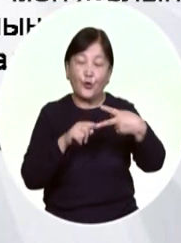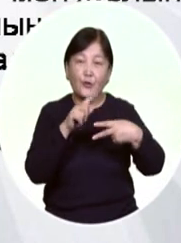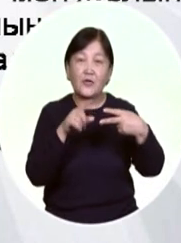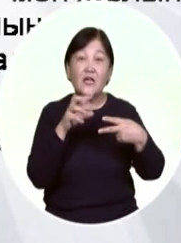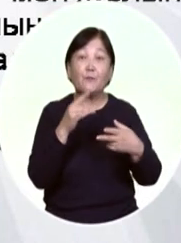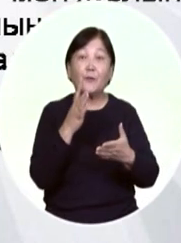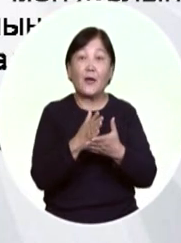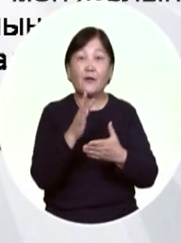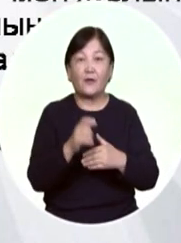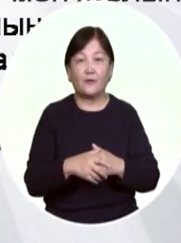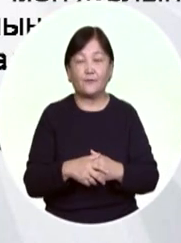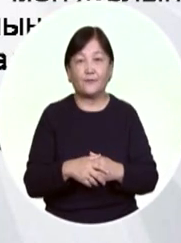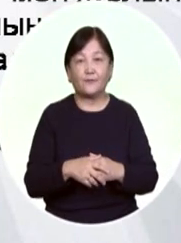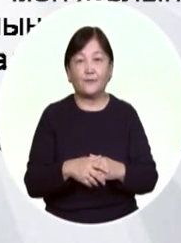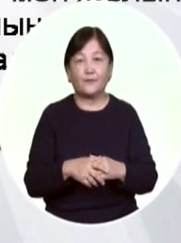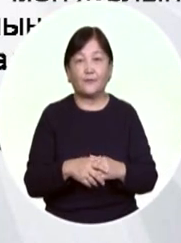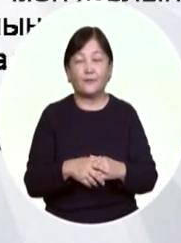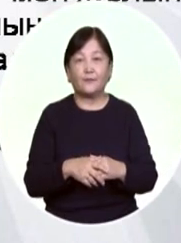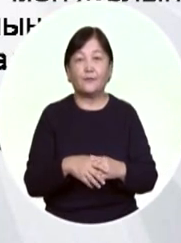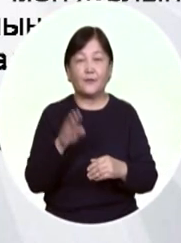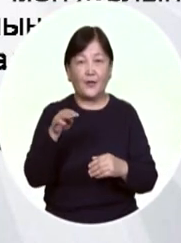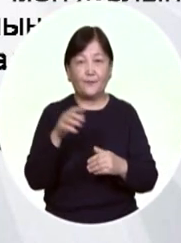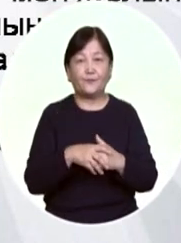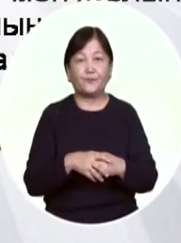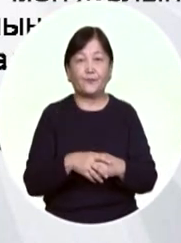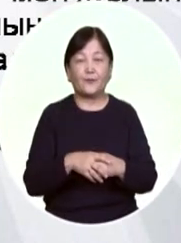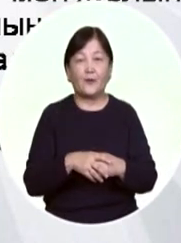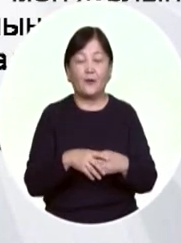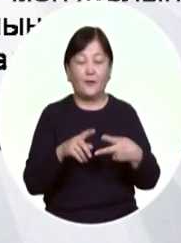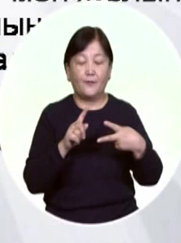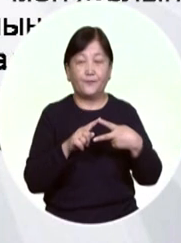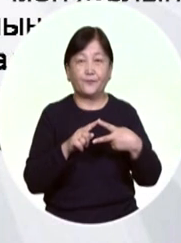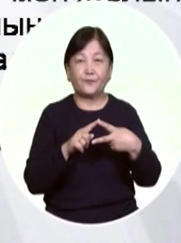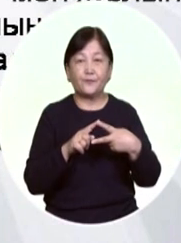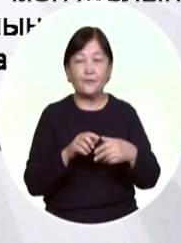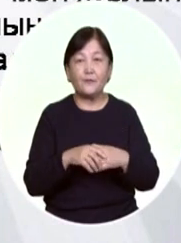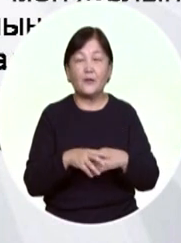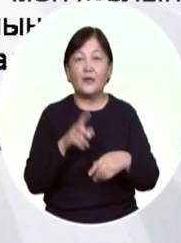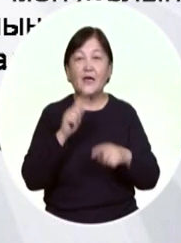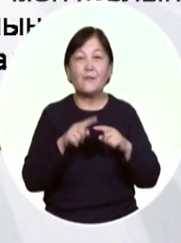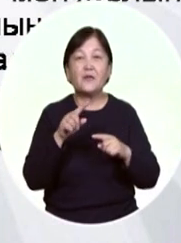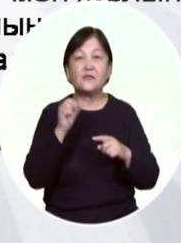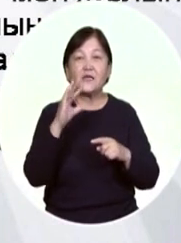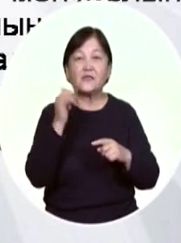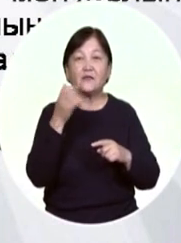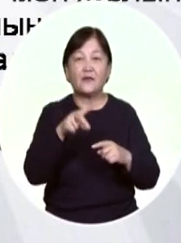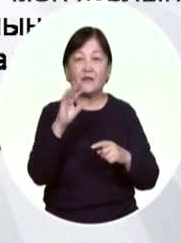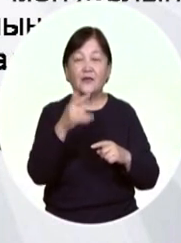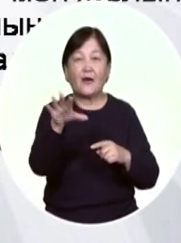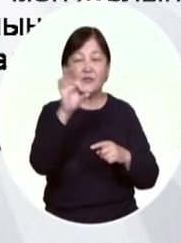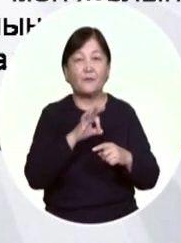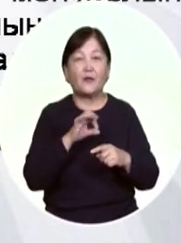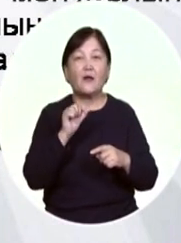вэ? Засаглалын хоёр хэлбэр нь тийм. Засаглалын хувьд за бид нар ямар засаглалыг авсан?